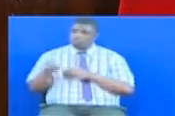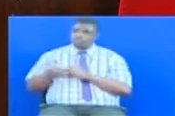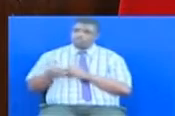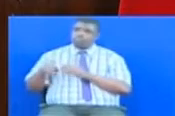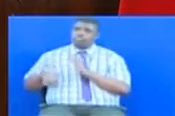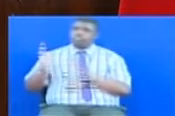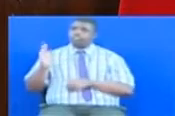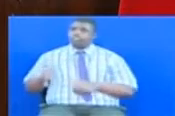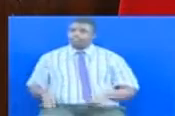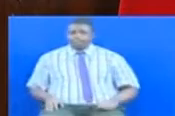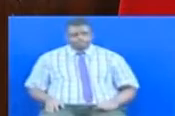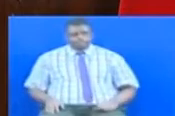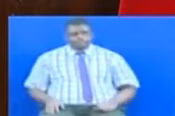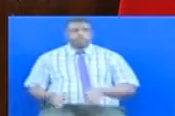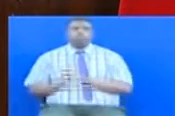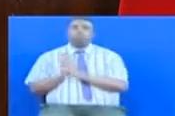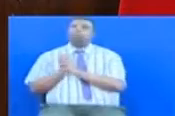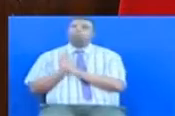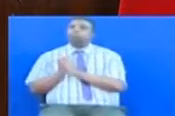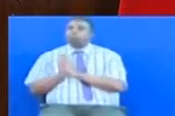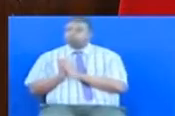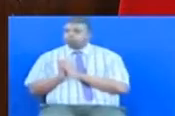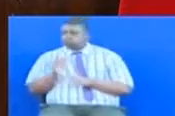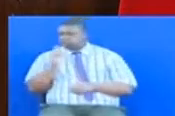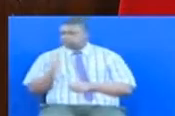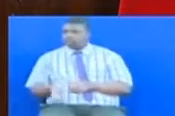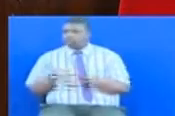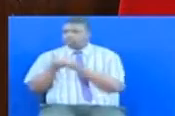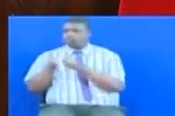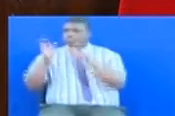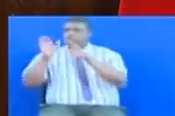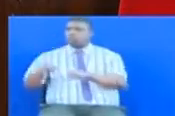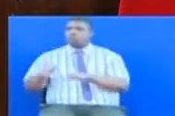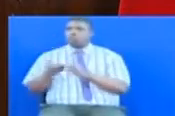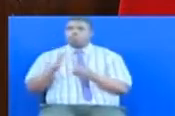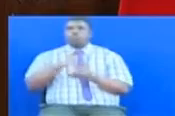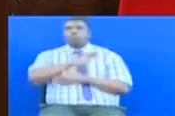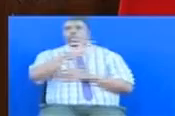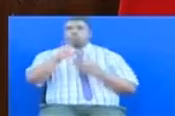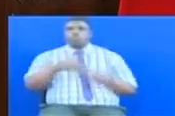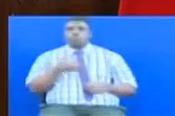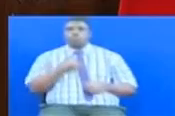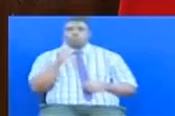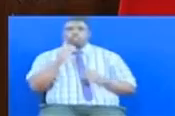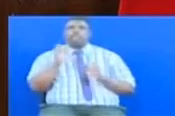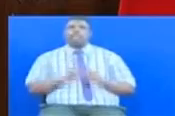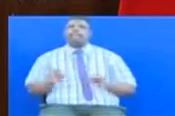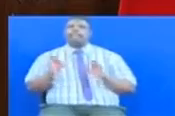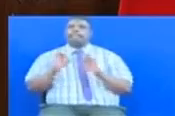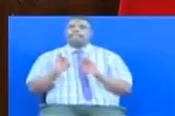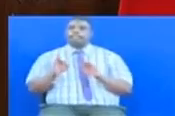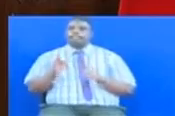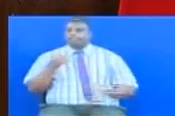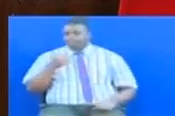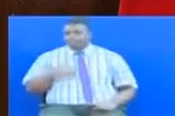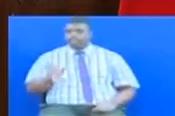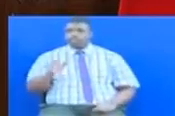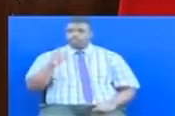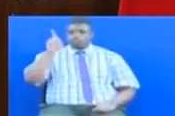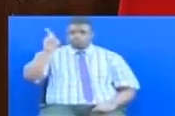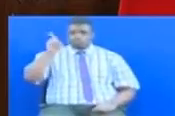wananchi. Mheshimiwa Spika, nakushukuru sana. Mungu akubariki na niwaombee wote, niwatakie kila laheri. Nitakapokwenda kusimama